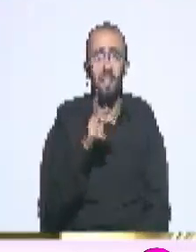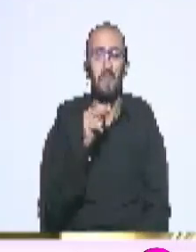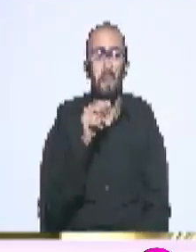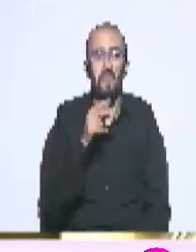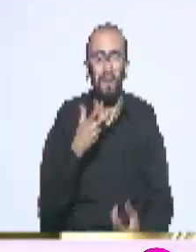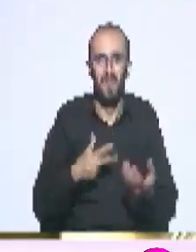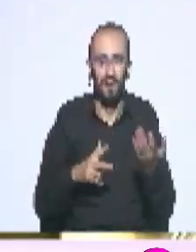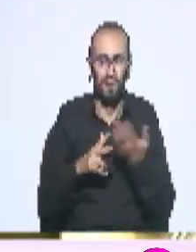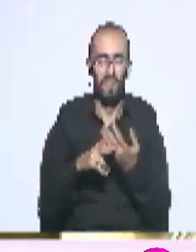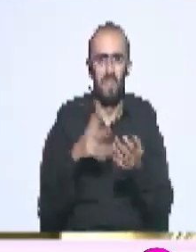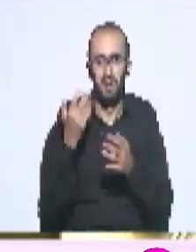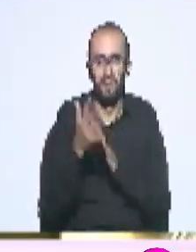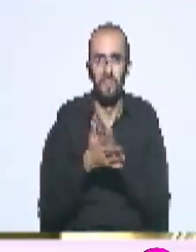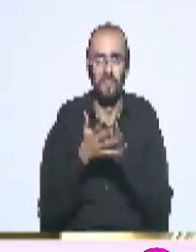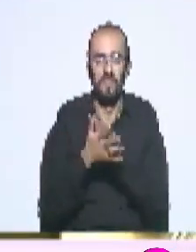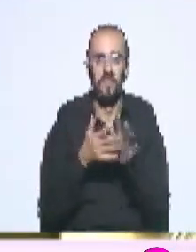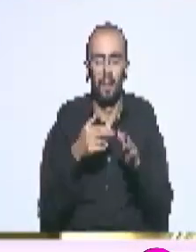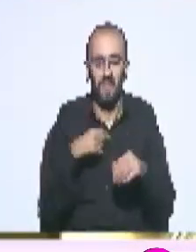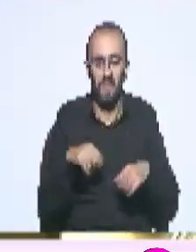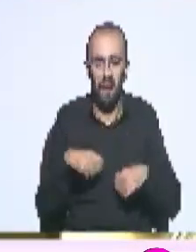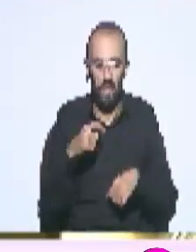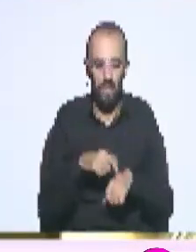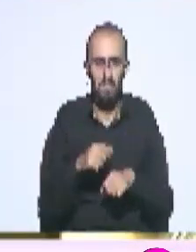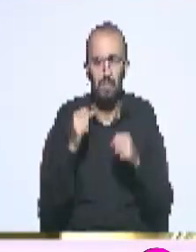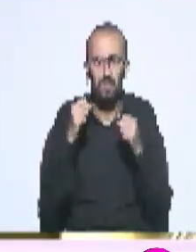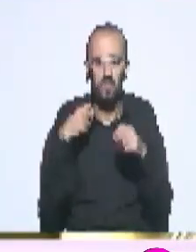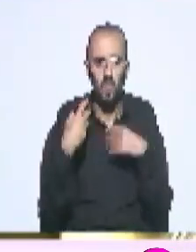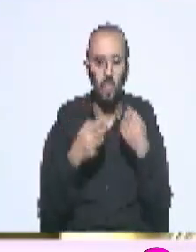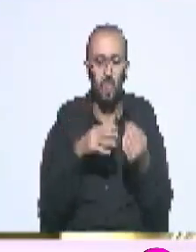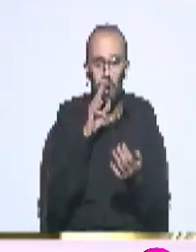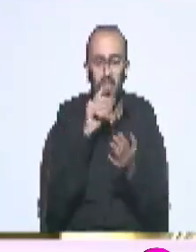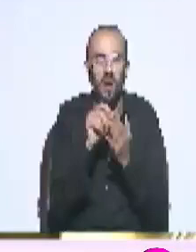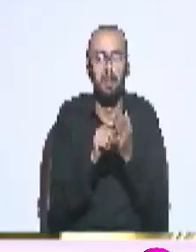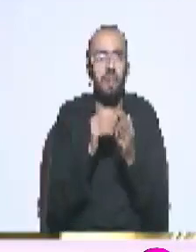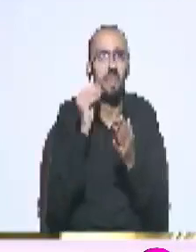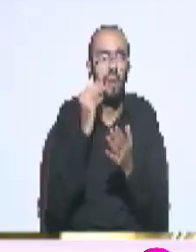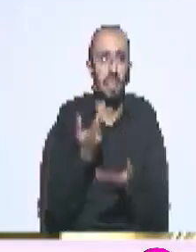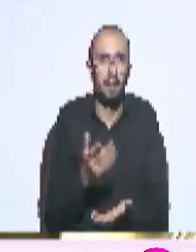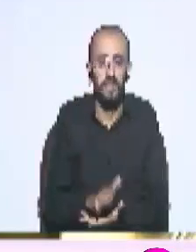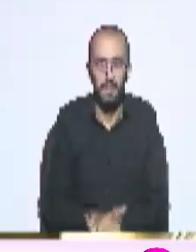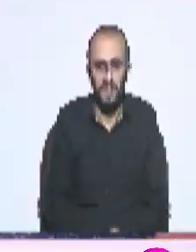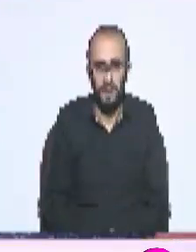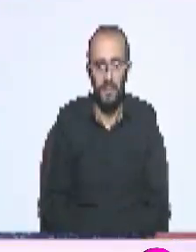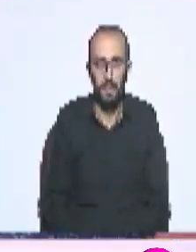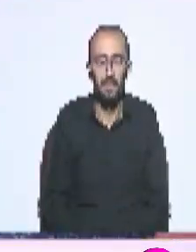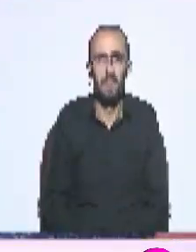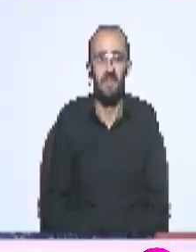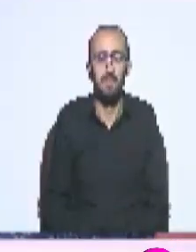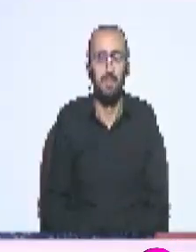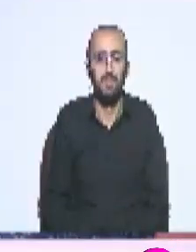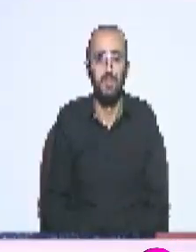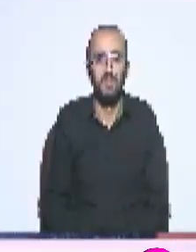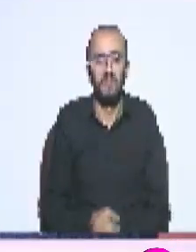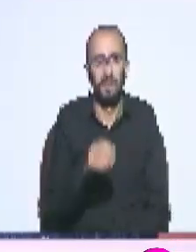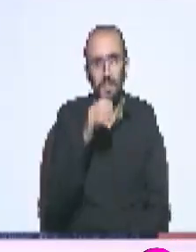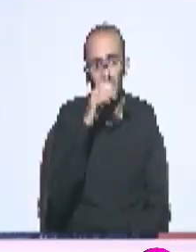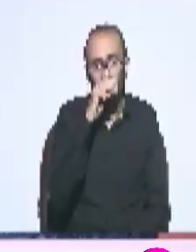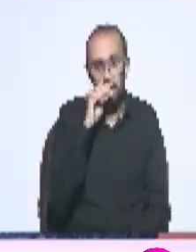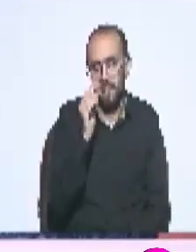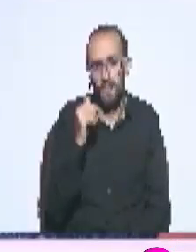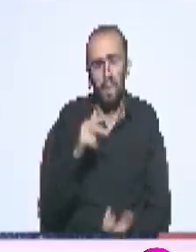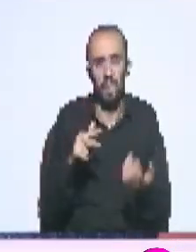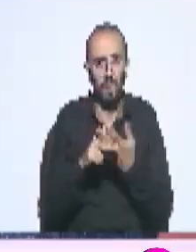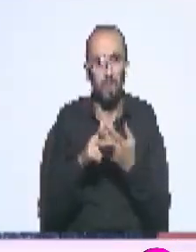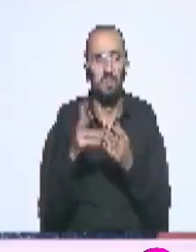وسط ضغط الحياه ده كله ان انا الاقي وقت امسك ورقه وقلم واكتب الحاجات اللي انا بقول عليها كنت بالظبط كنت لسه في الفصل